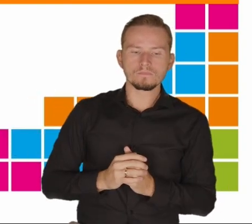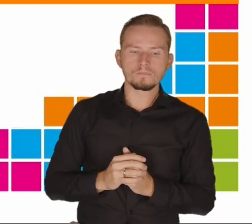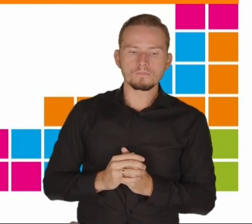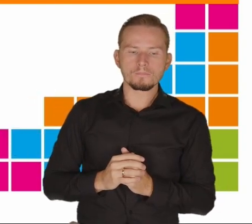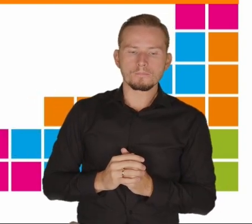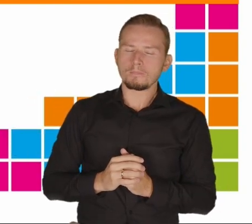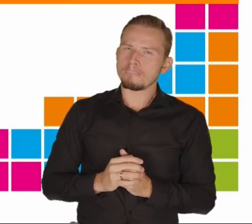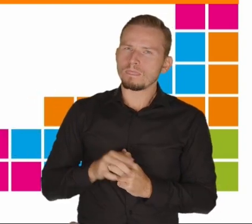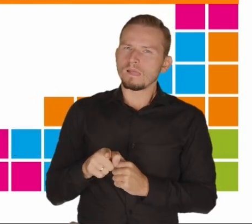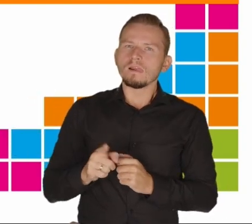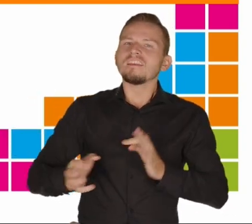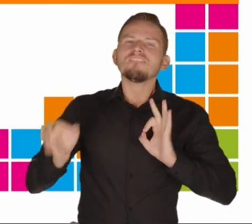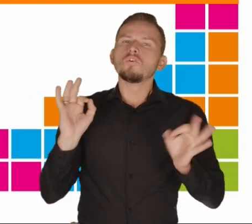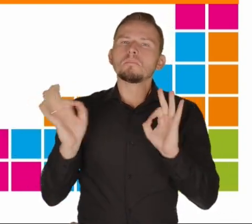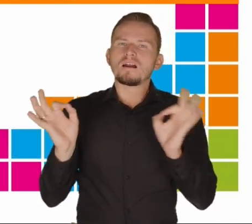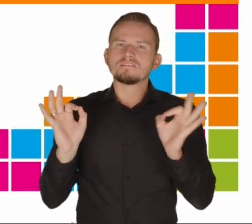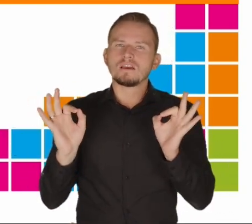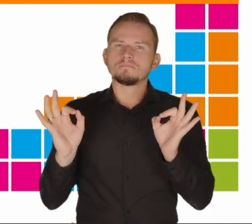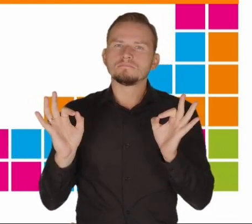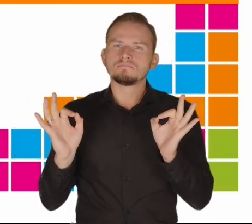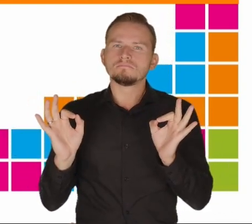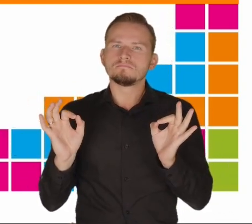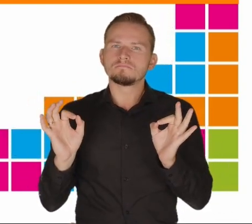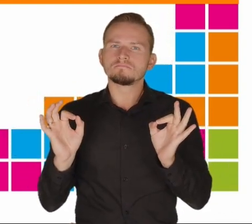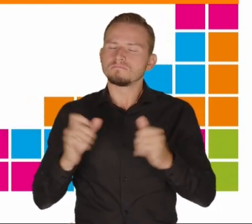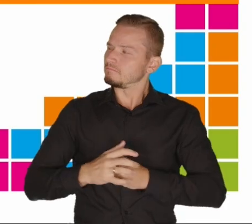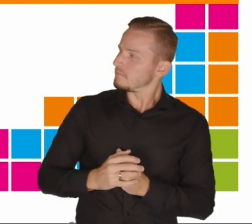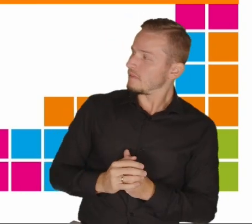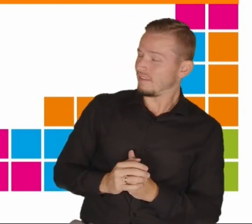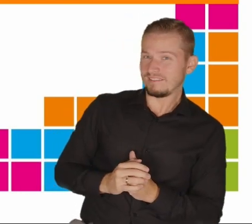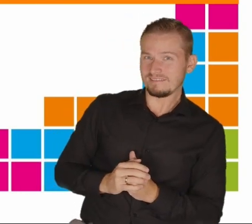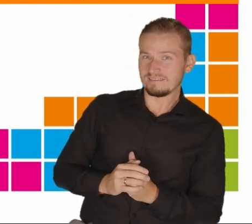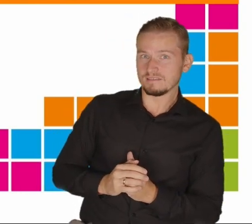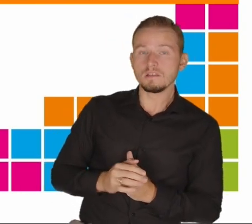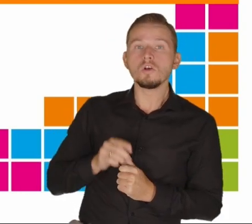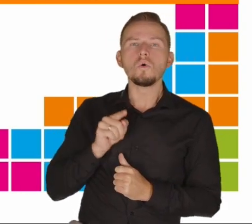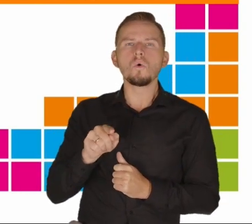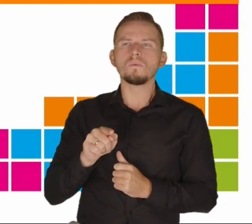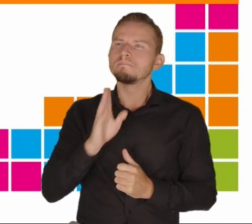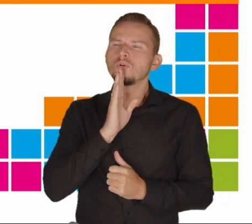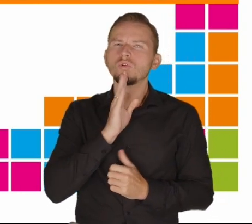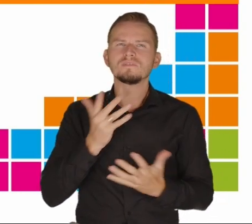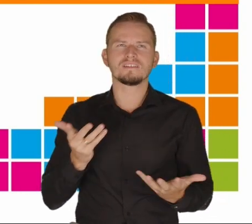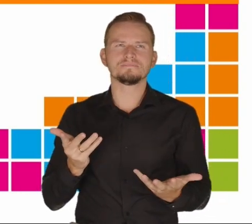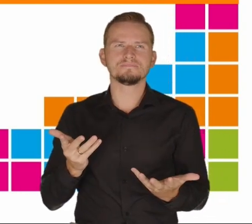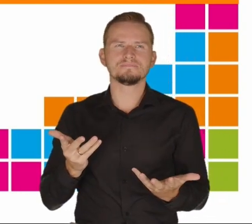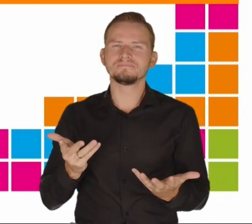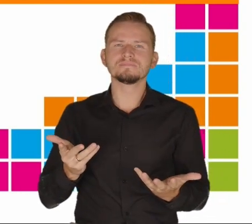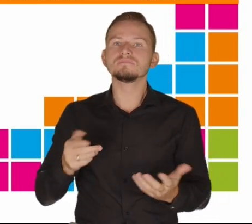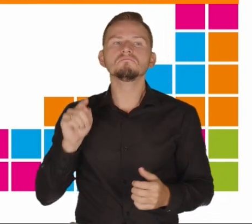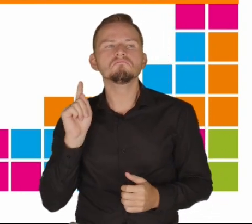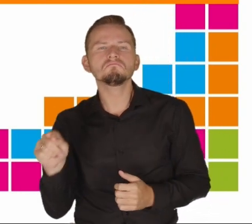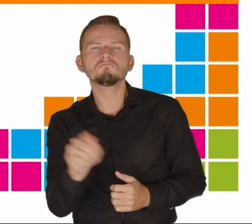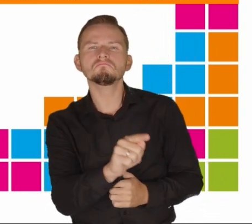ta informacja na temat tego, z czego, jakie są społecznościowe mogą